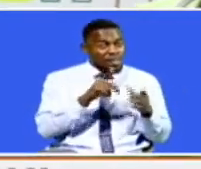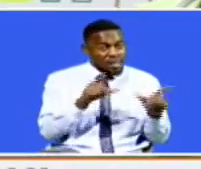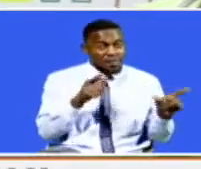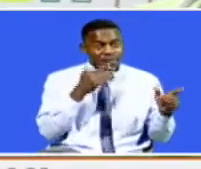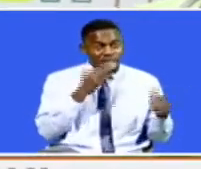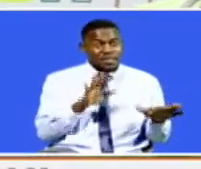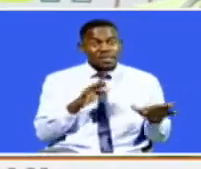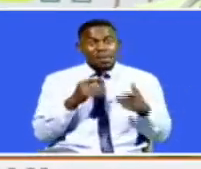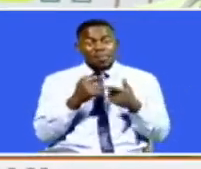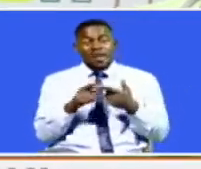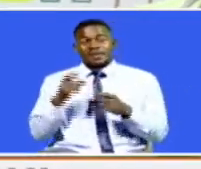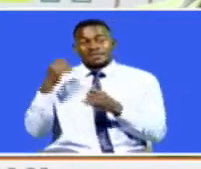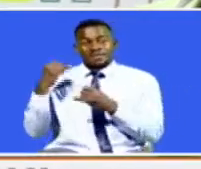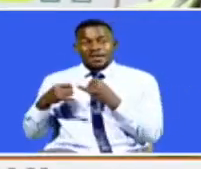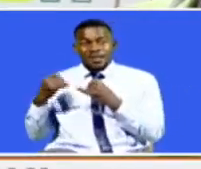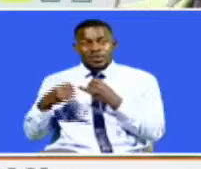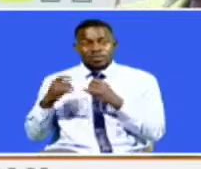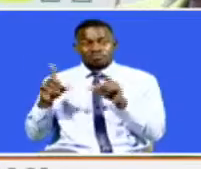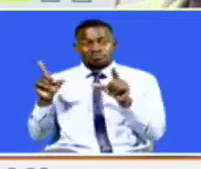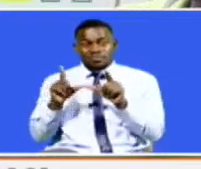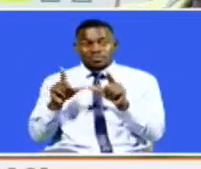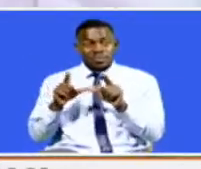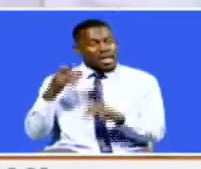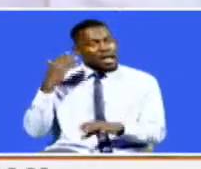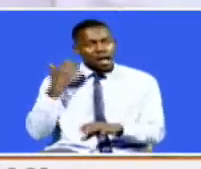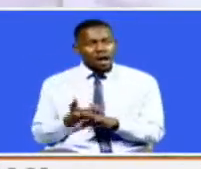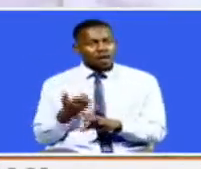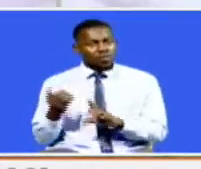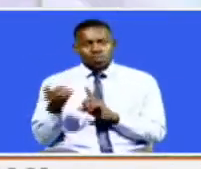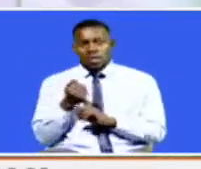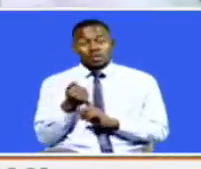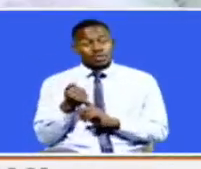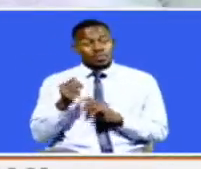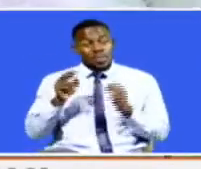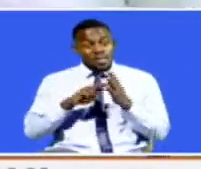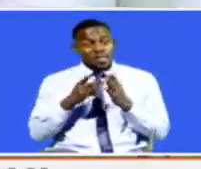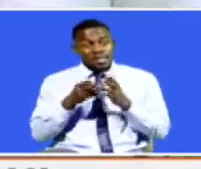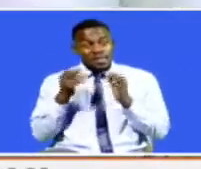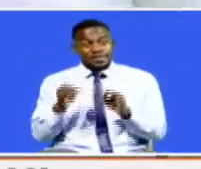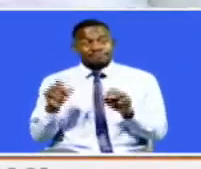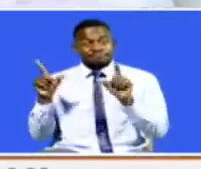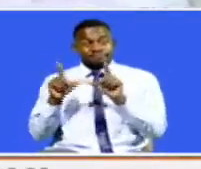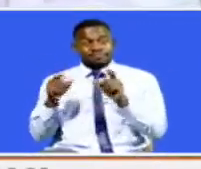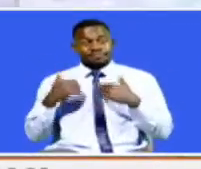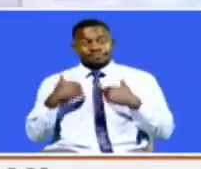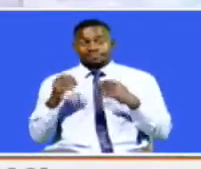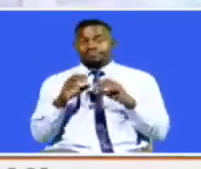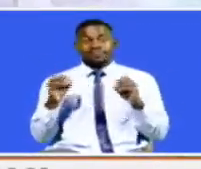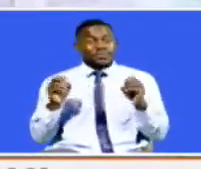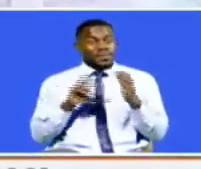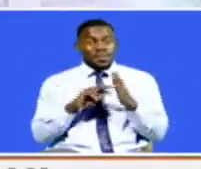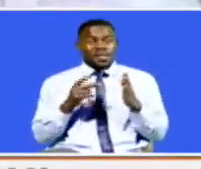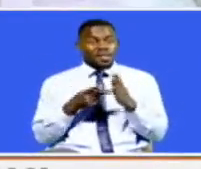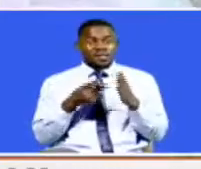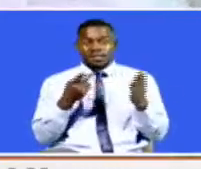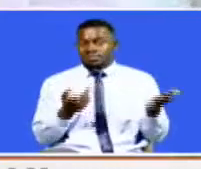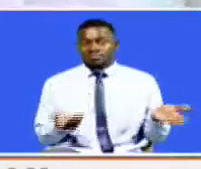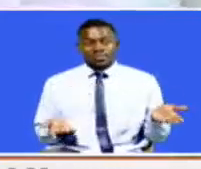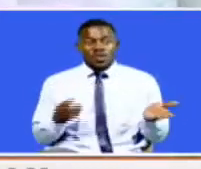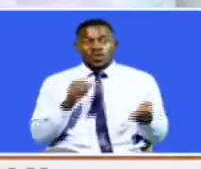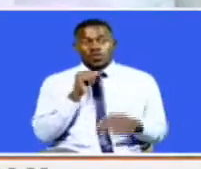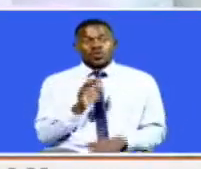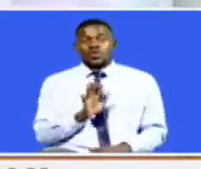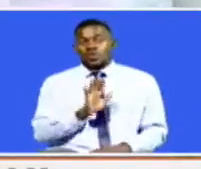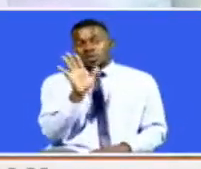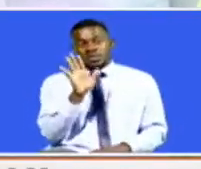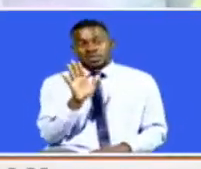the final document inaonyesha ya kwamba wewe ndio mwenye shamba. Lazima uhakikishe hiyo shamba is not a government land,